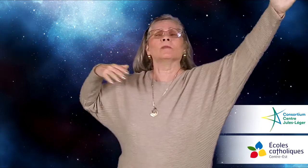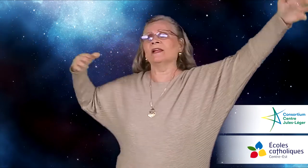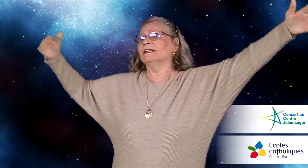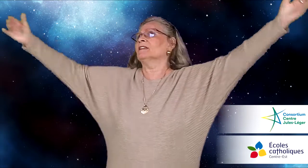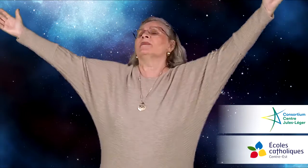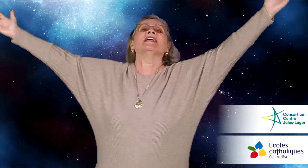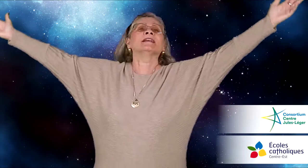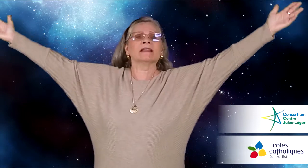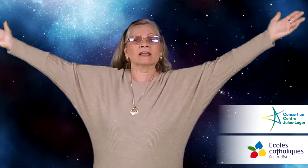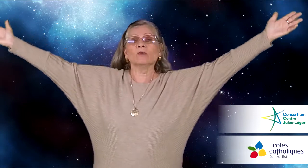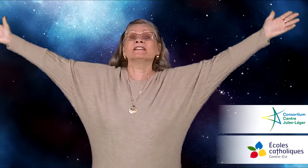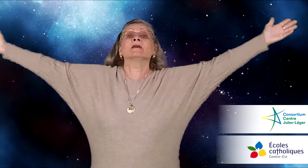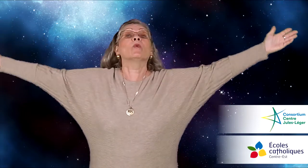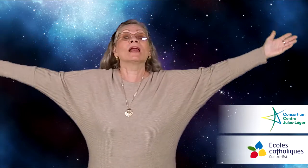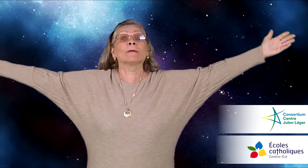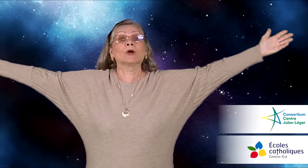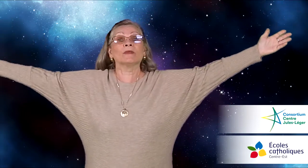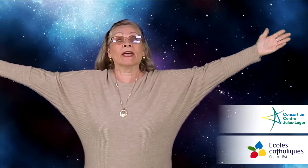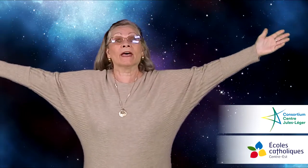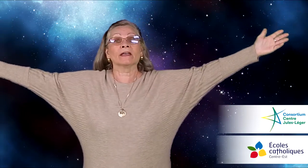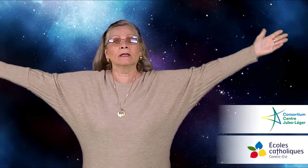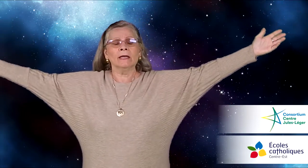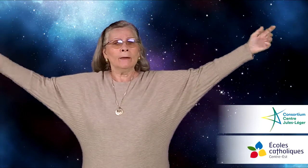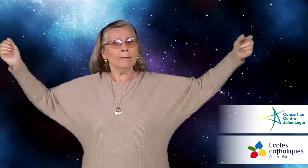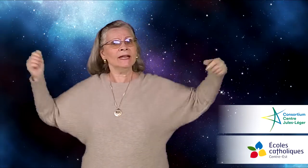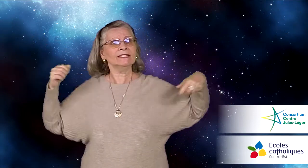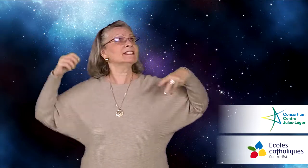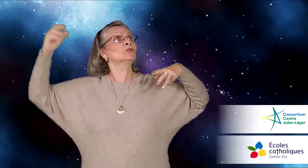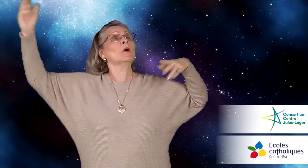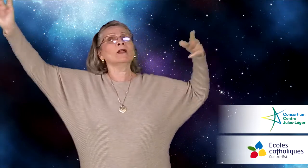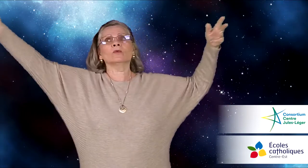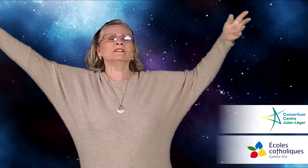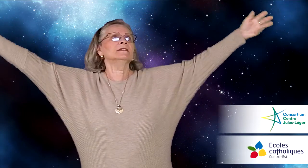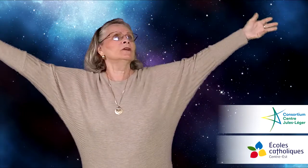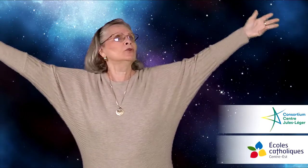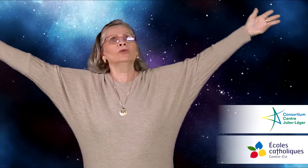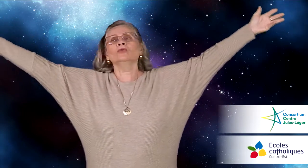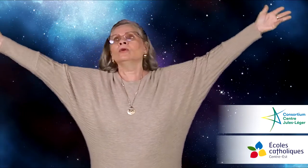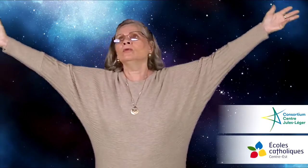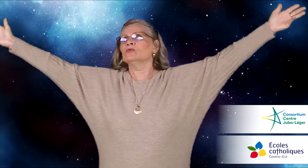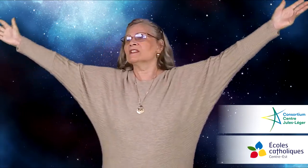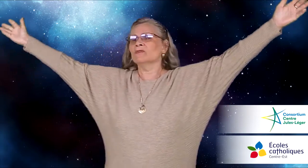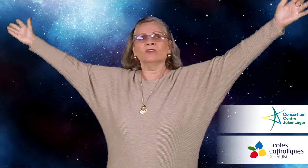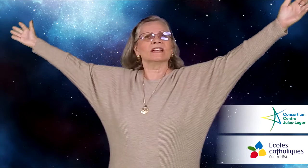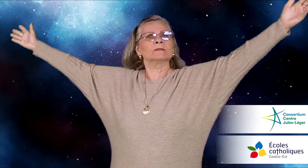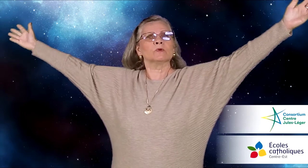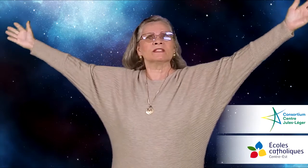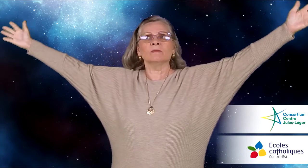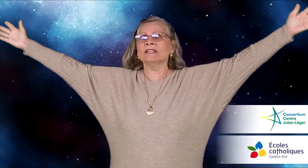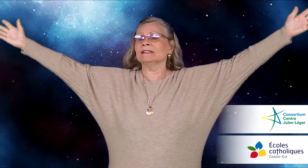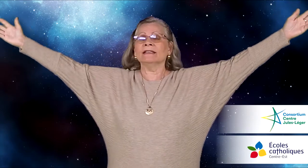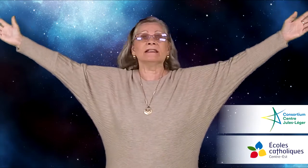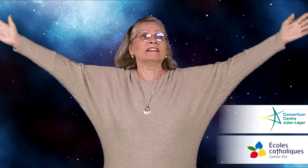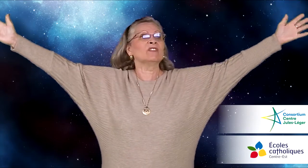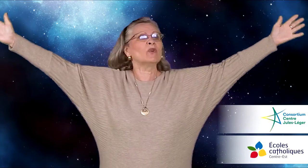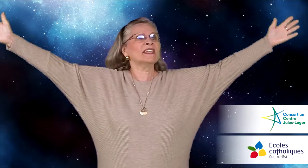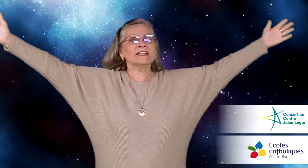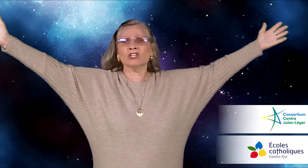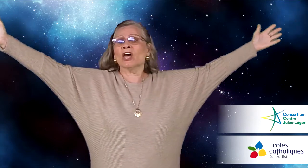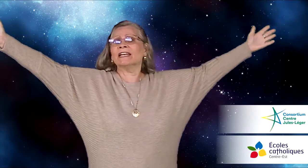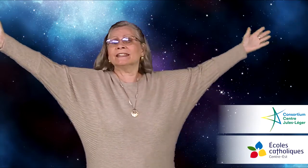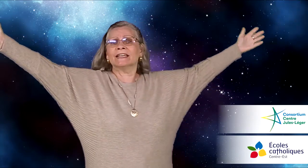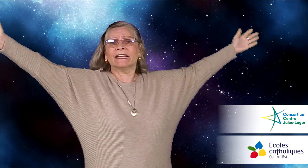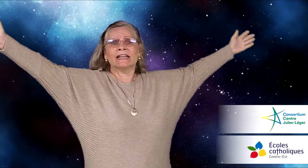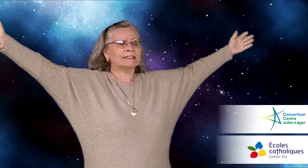autres planètes, mais éclairez-moi, c'est moi la première. » Mais, les étoiles ont dit, « Non, non, nous avons une responsabilité. Il y a des